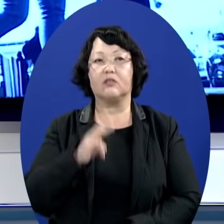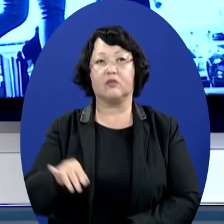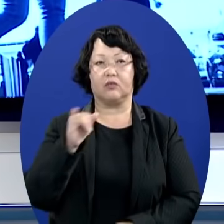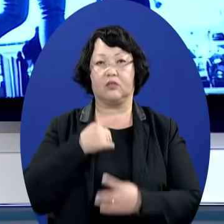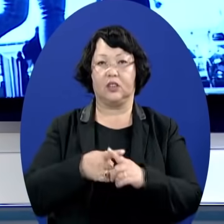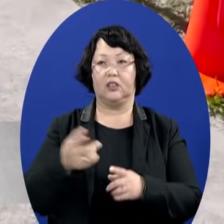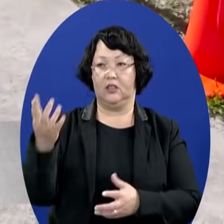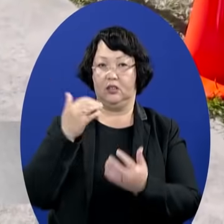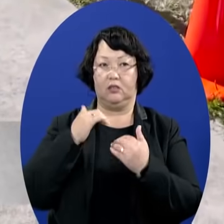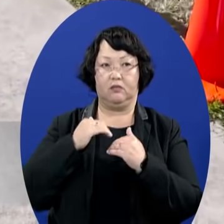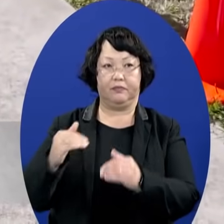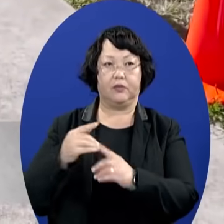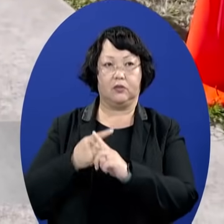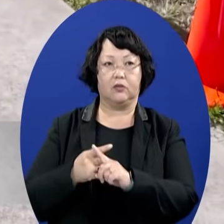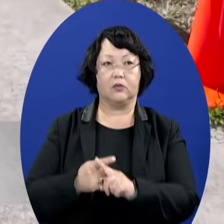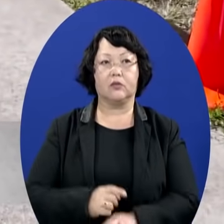юм а.